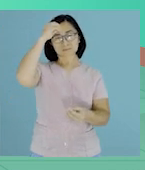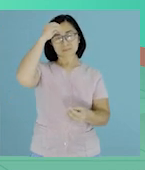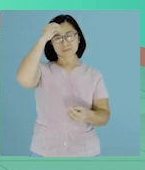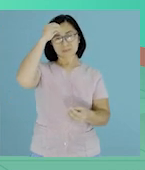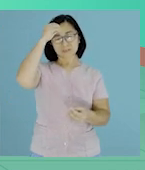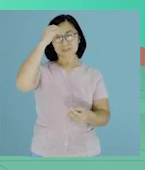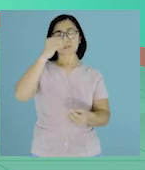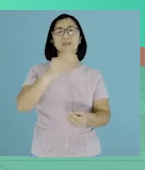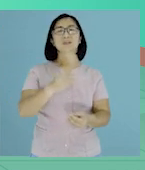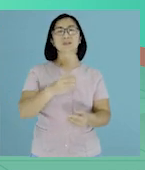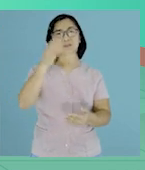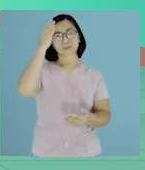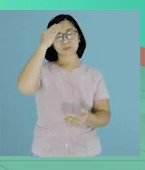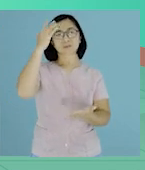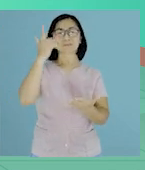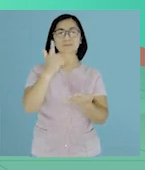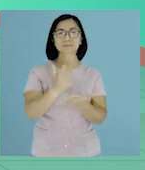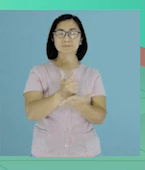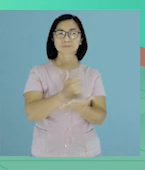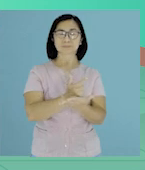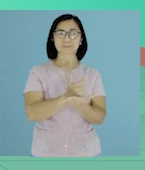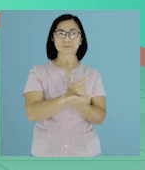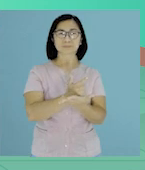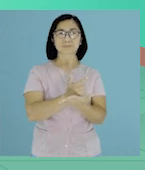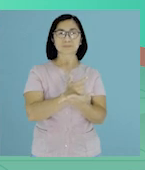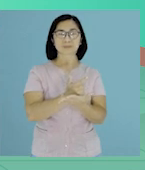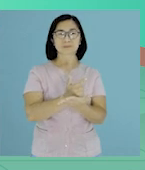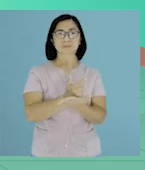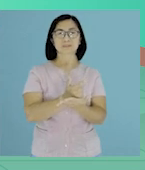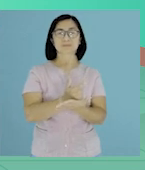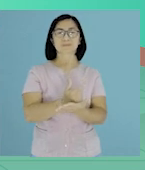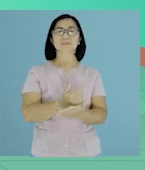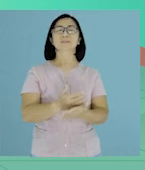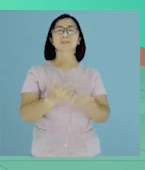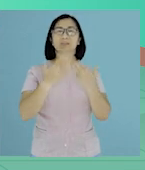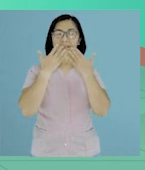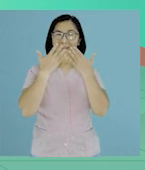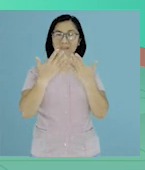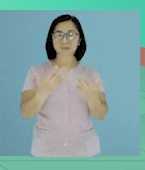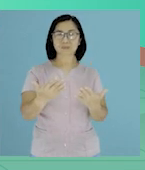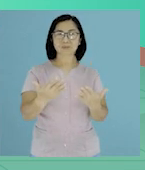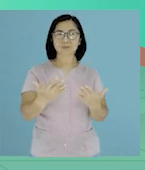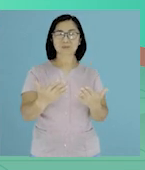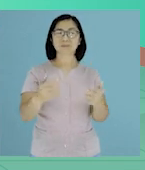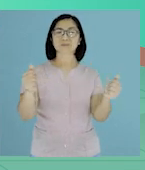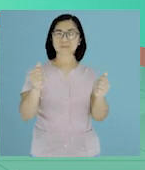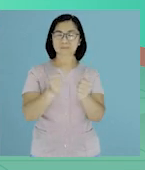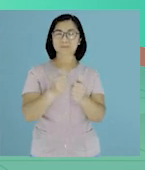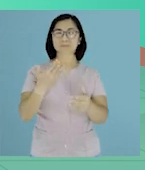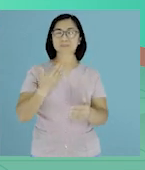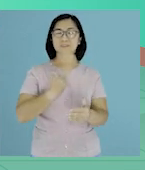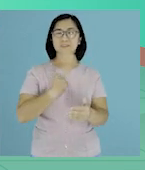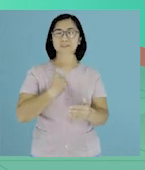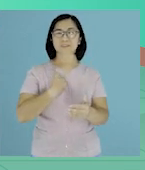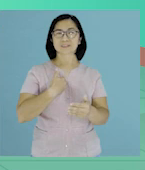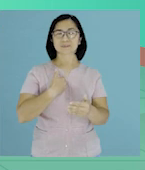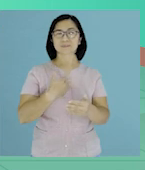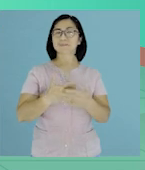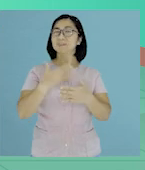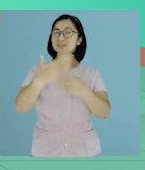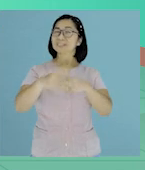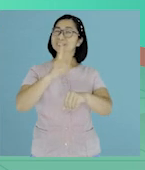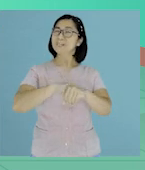at kinapulutan din ninyo ito ng magandang aral. Maraming salamat sa pagsama sa akin. Hanggang sa